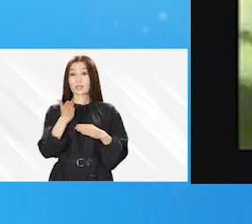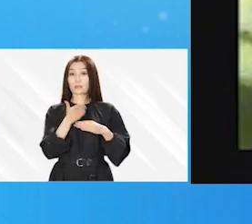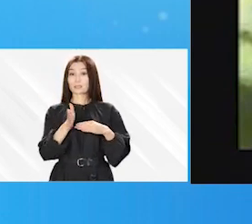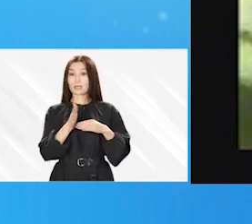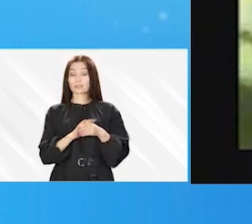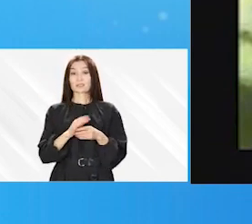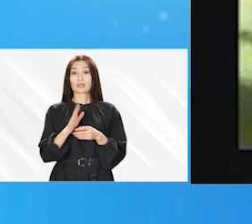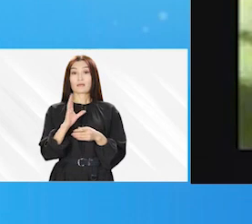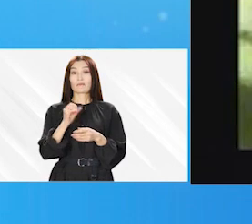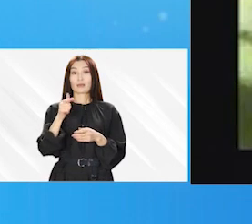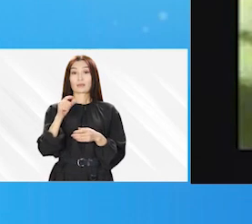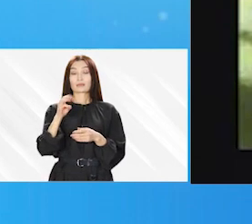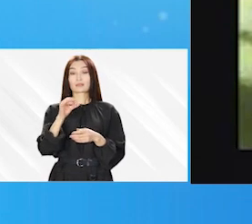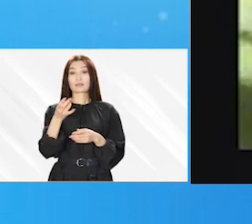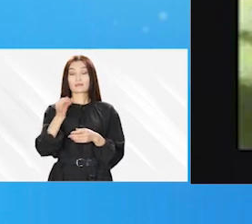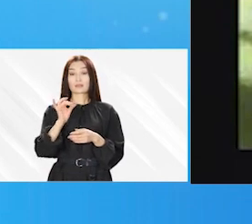вегетативной почки